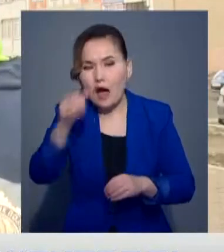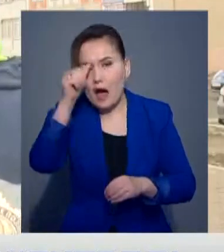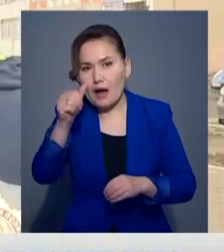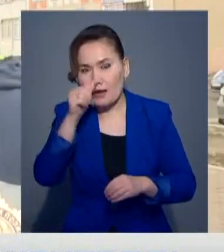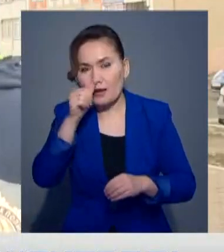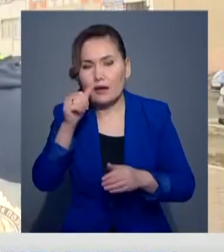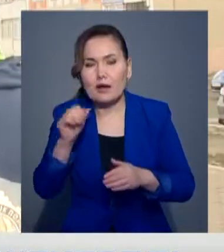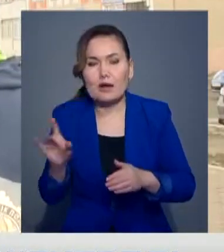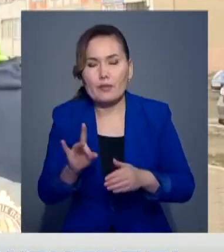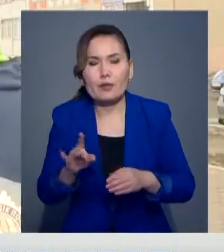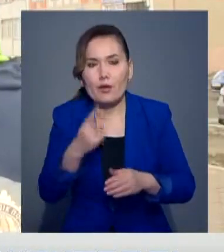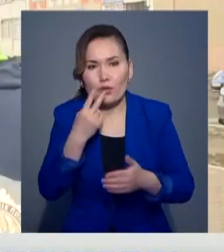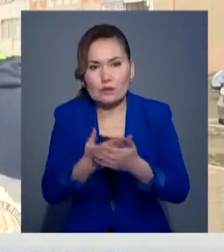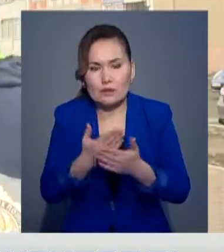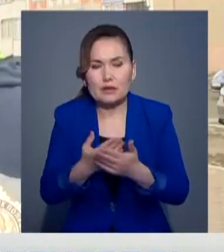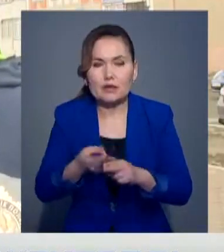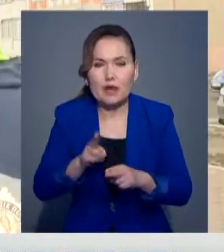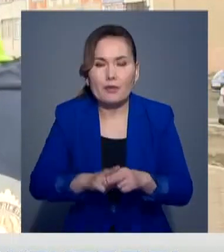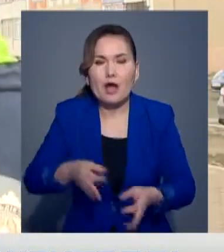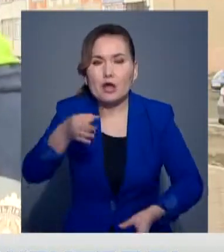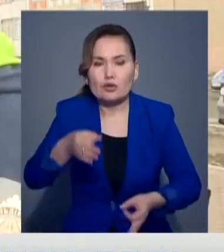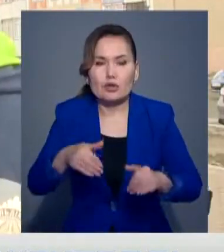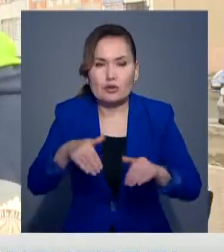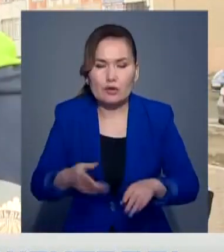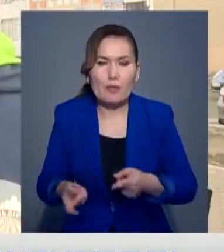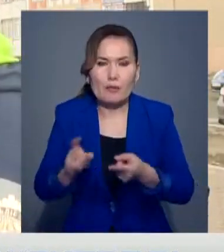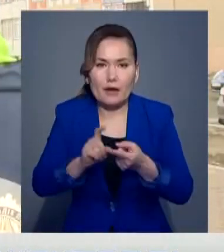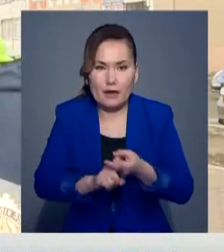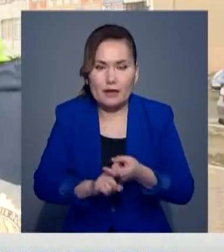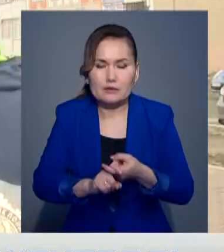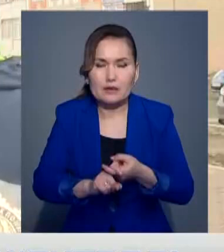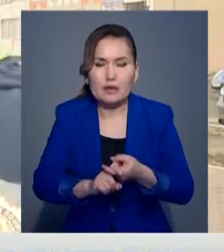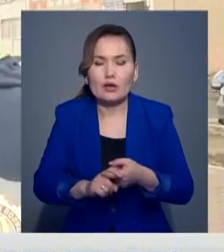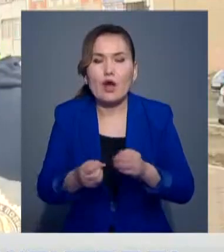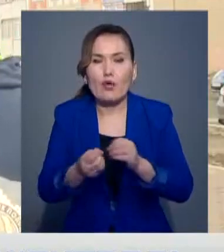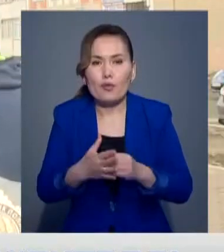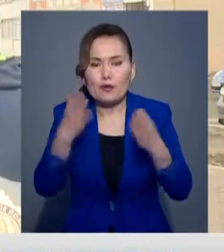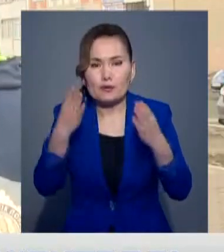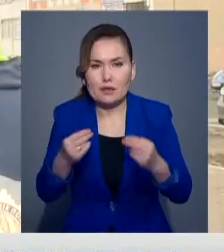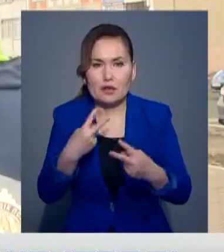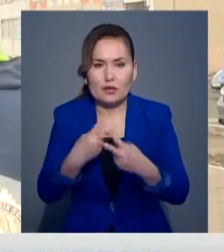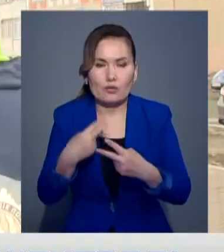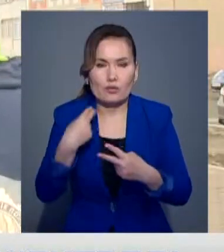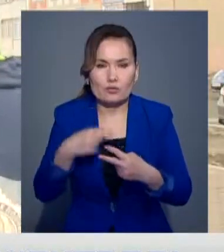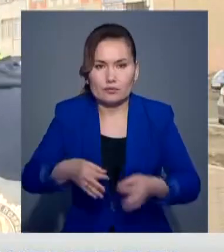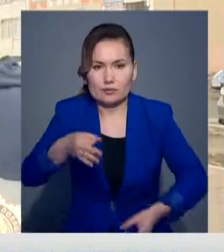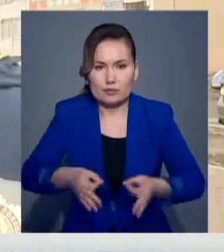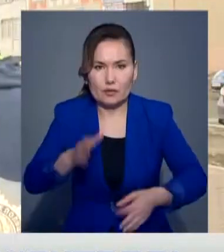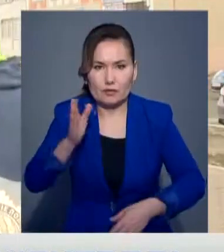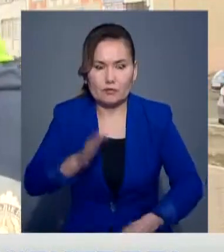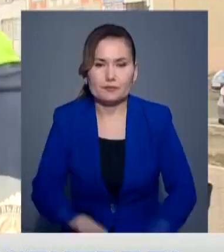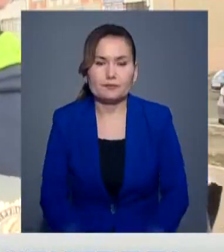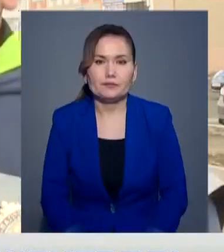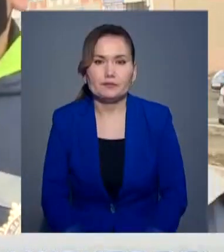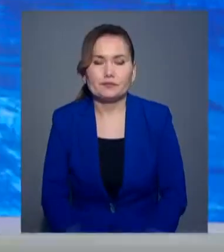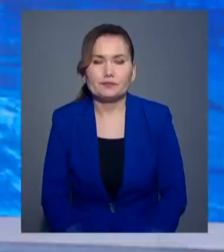есептік көрсеткіш, немесе соттың шешіміне байланысты 15 күнге әкімшілік қамауға алынады.